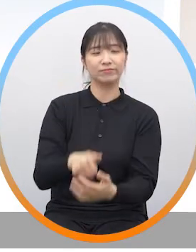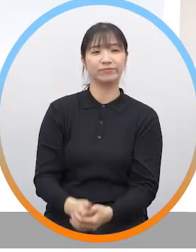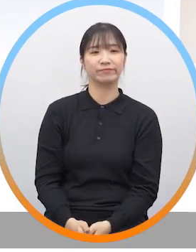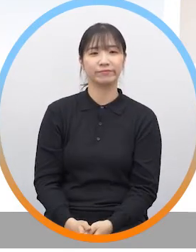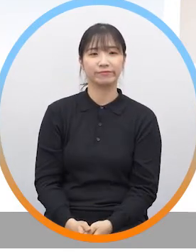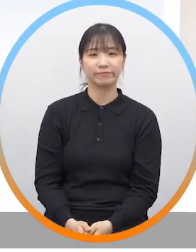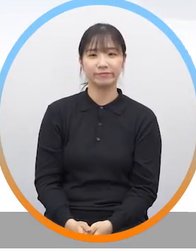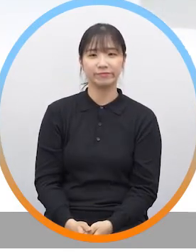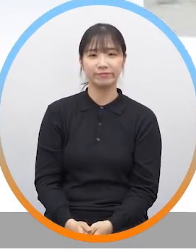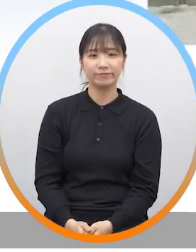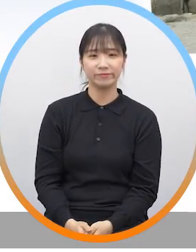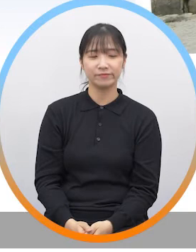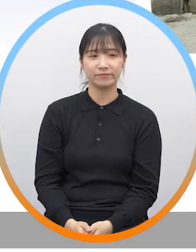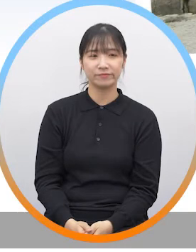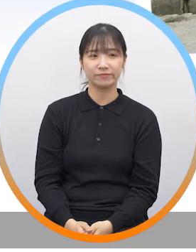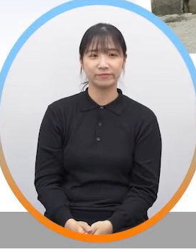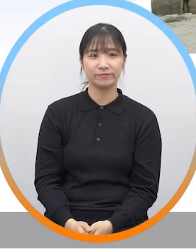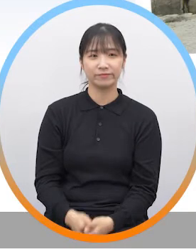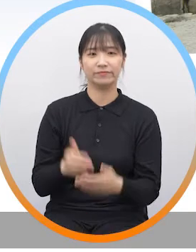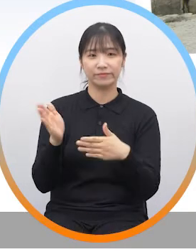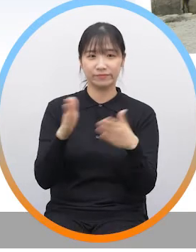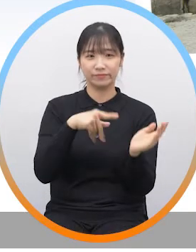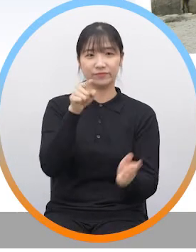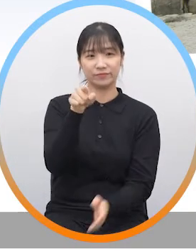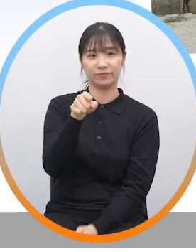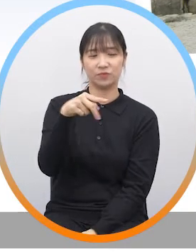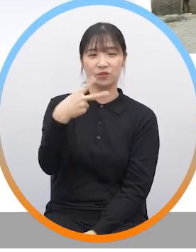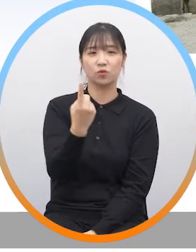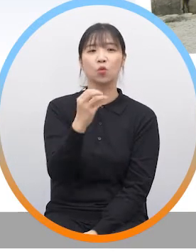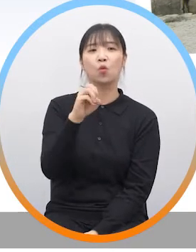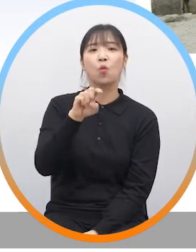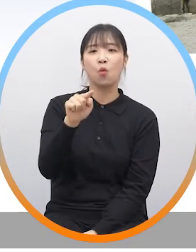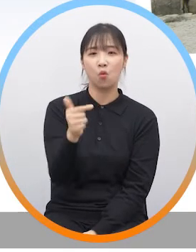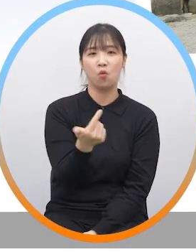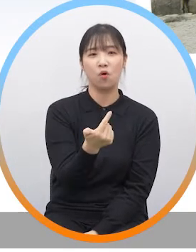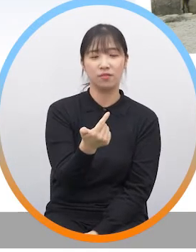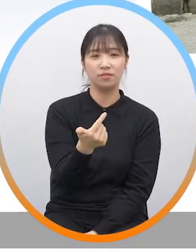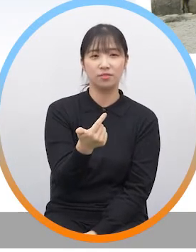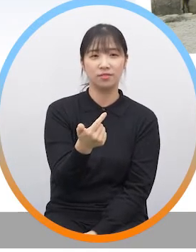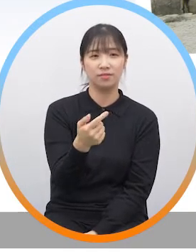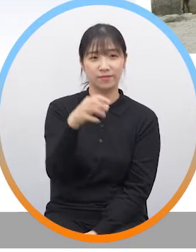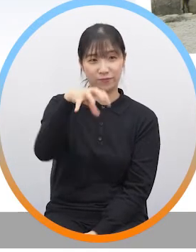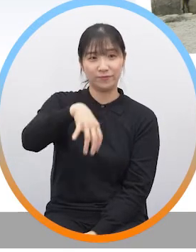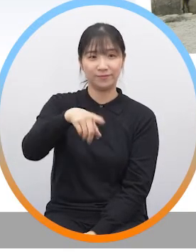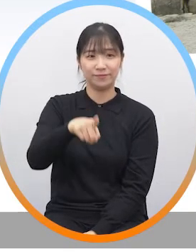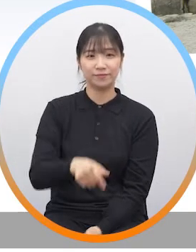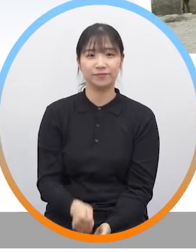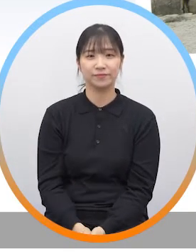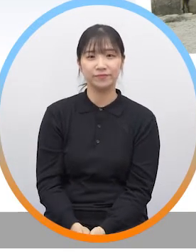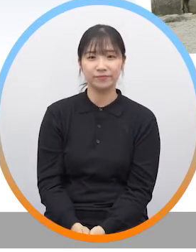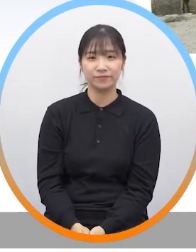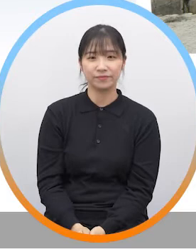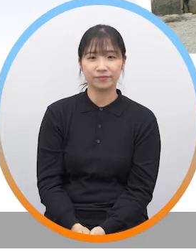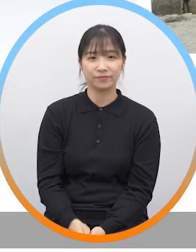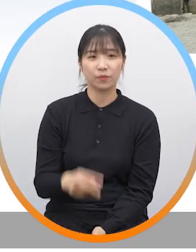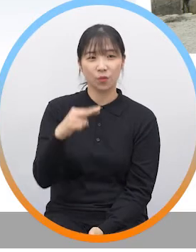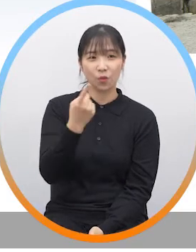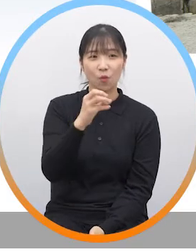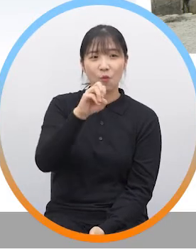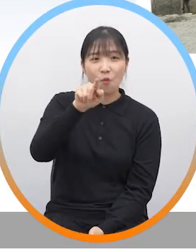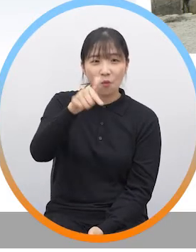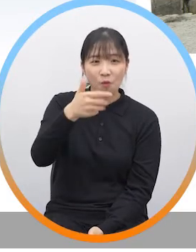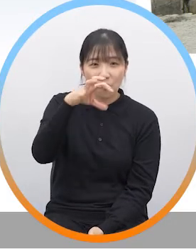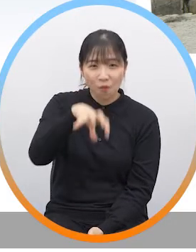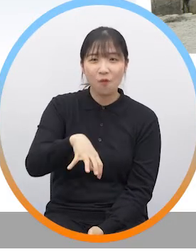해서. 자, 여기는 이제 뭐 동원 이쪽인데요.